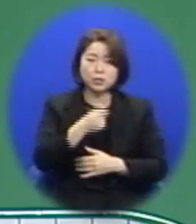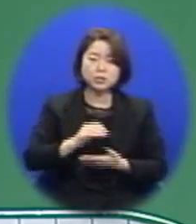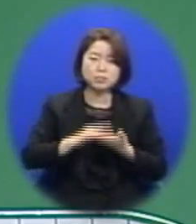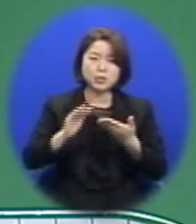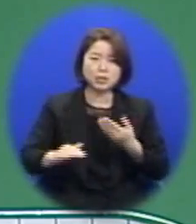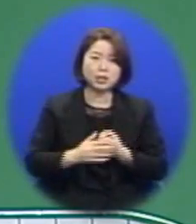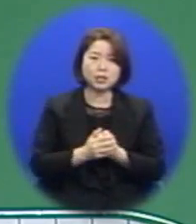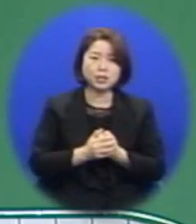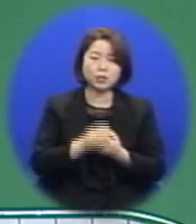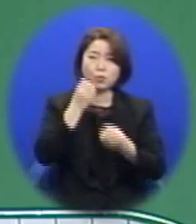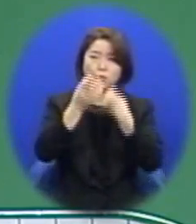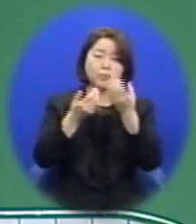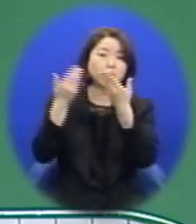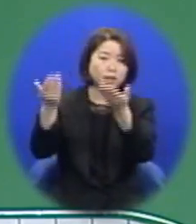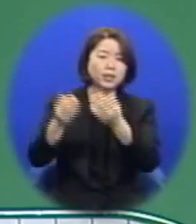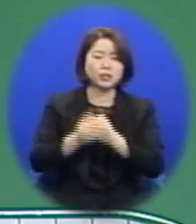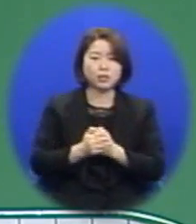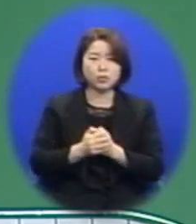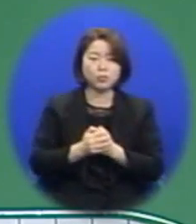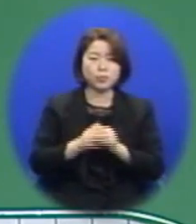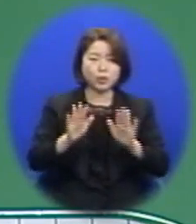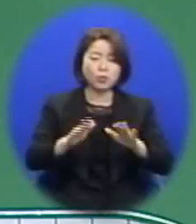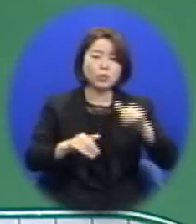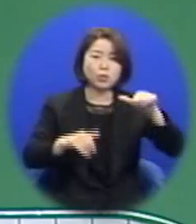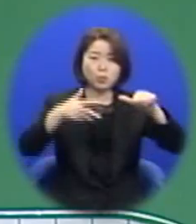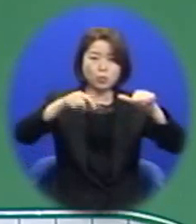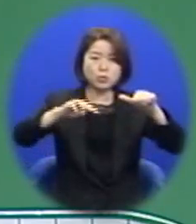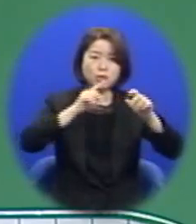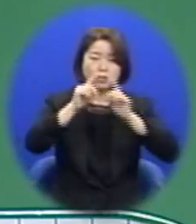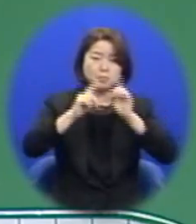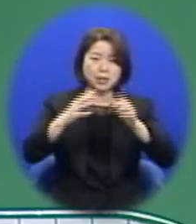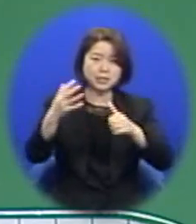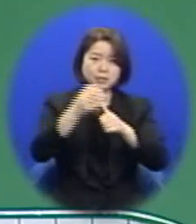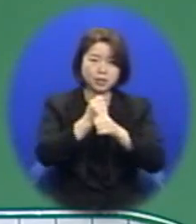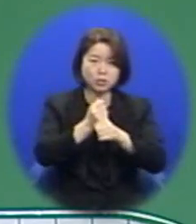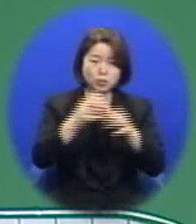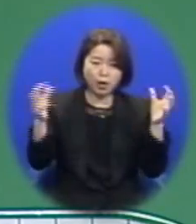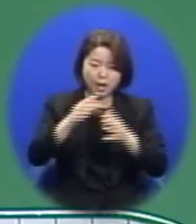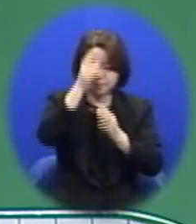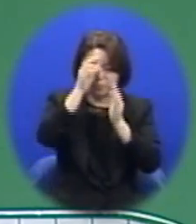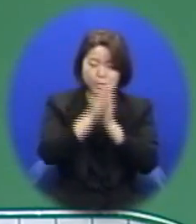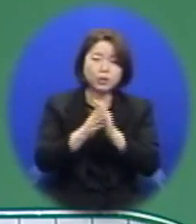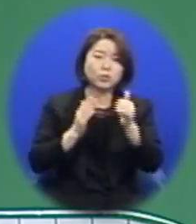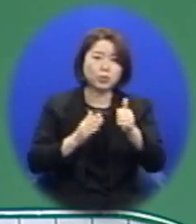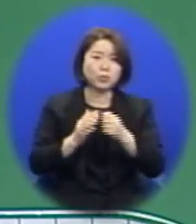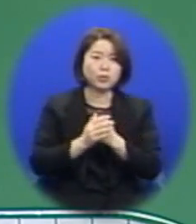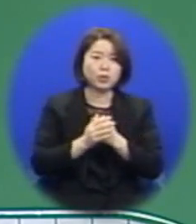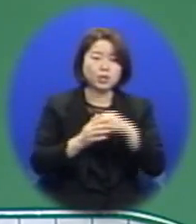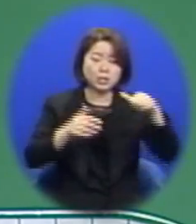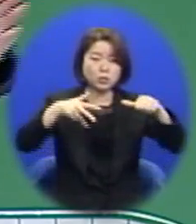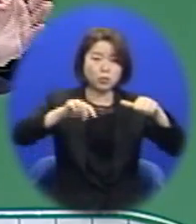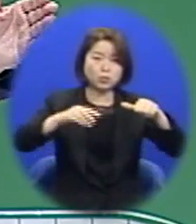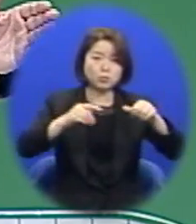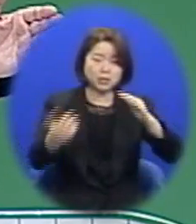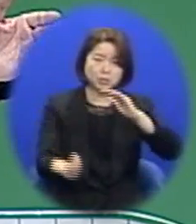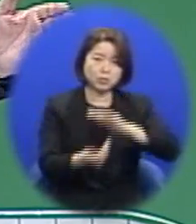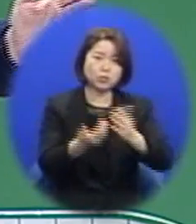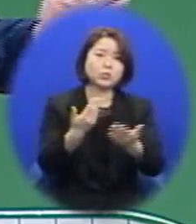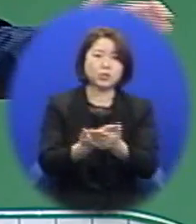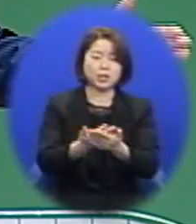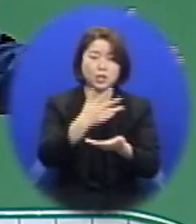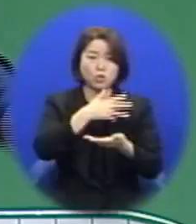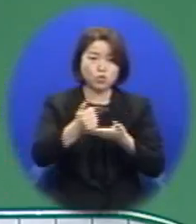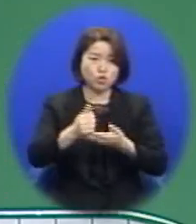여러분 5절 말씀을 붙들고 이 시간에 합심해서 기도하면 좋겠어요. 이 5절 말씀이 우리에게 이루어지게 해주옵소서. 주님께서 택하신